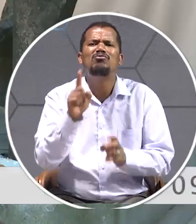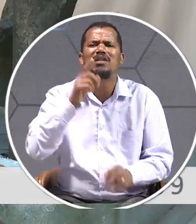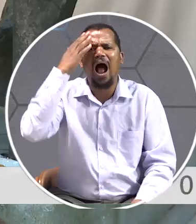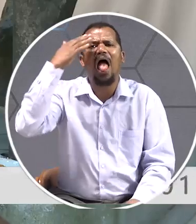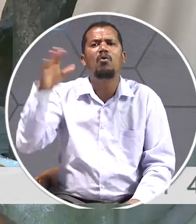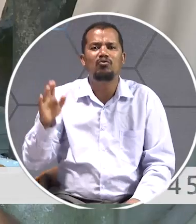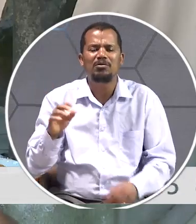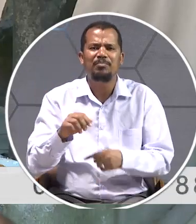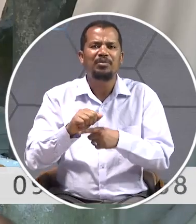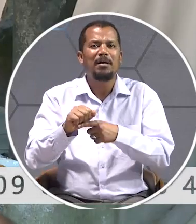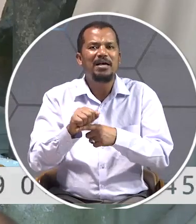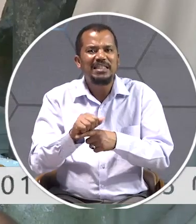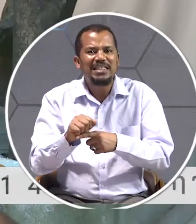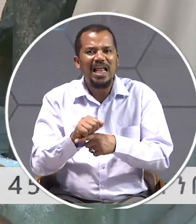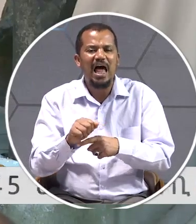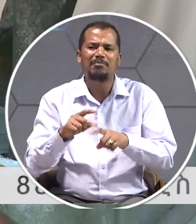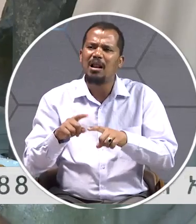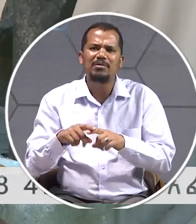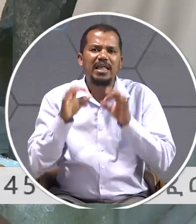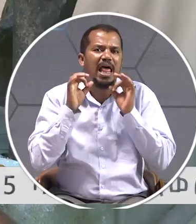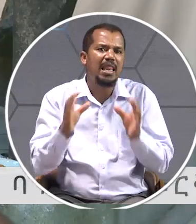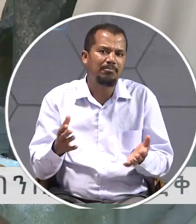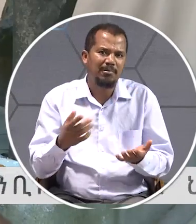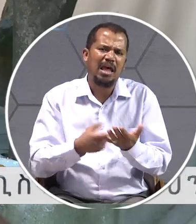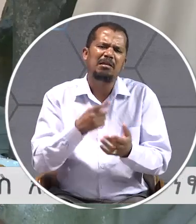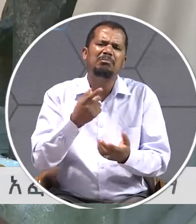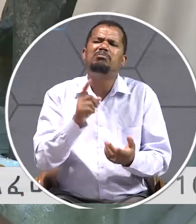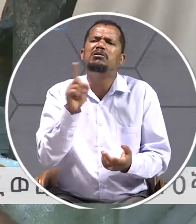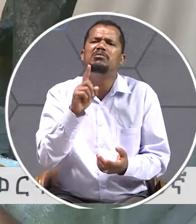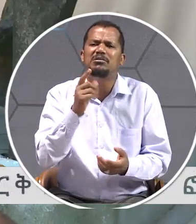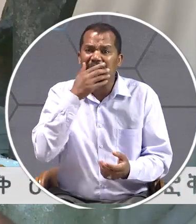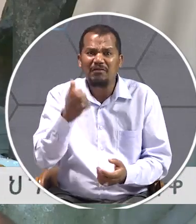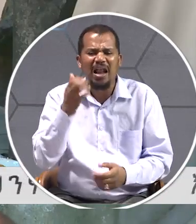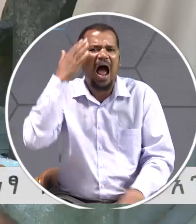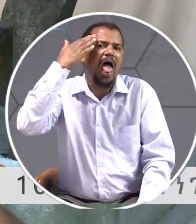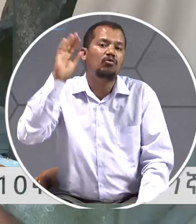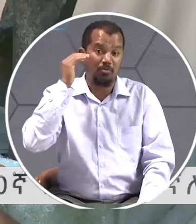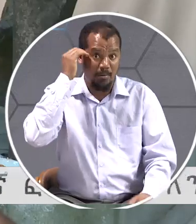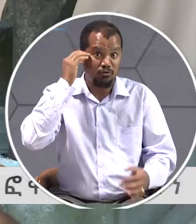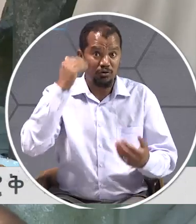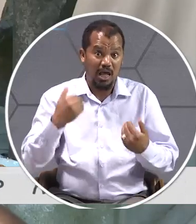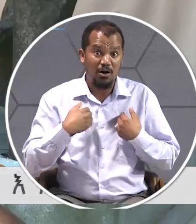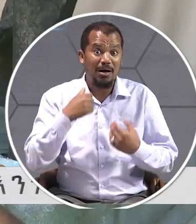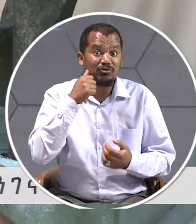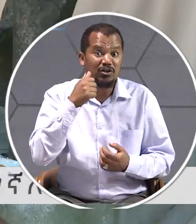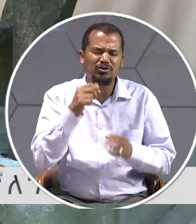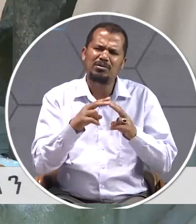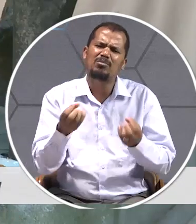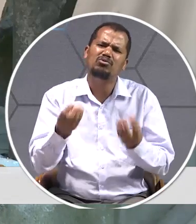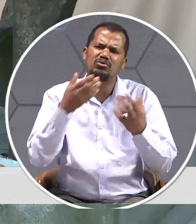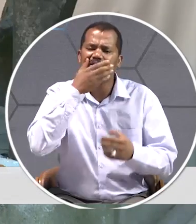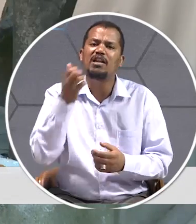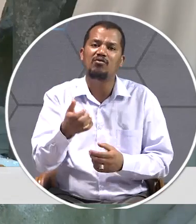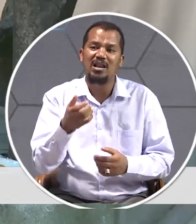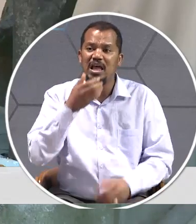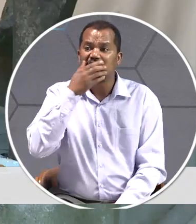አያውቁትም። በስልጠናም ያዳበሩት ነገር የለም። ይሄ ነገር ልክ ነው አይደለም አያውቁትም። እና የአእምሮ እድገት ውስንነት ያለባቸው ሴቶች በጣም ነው